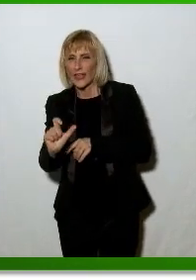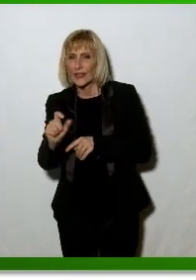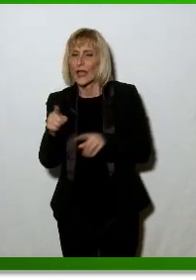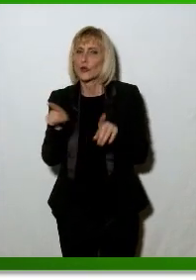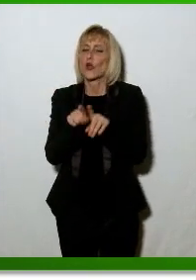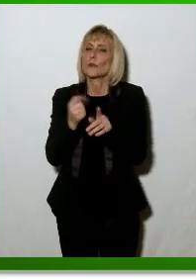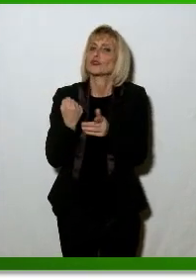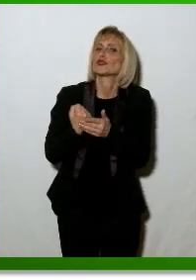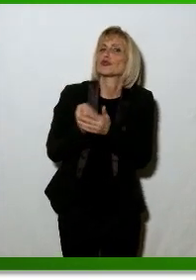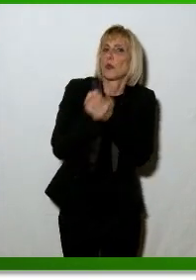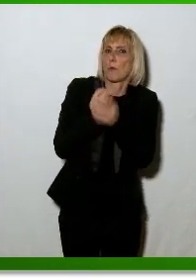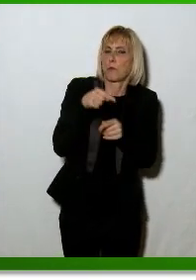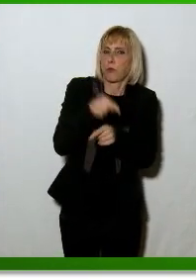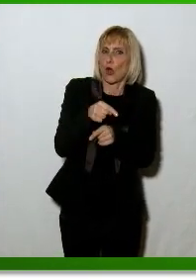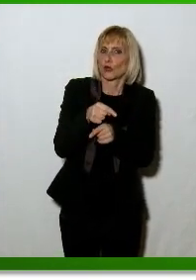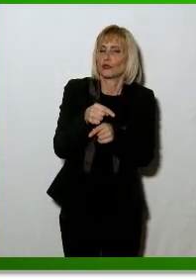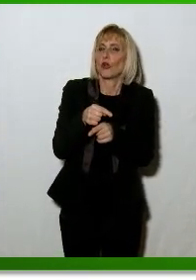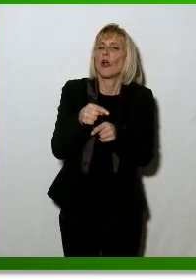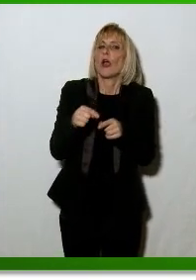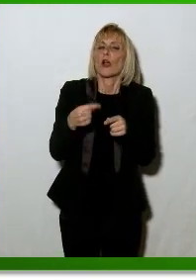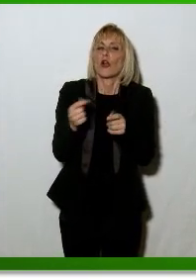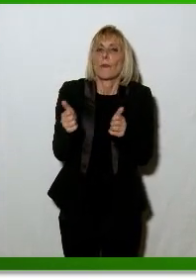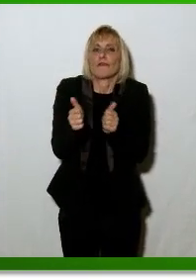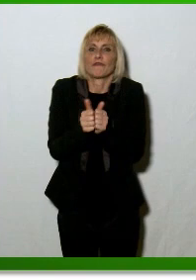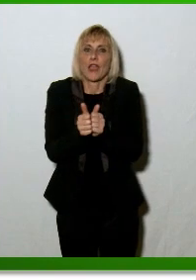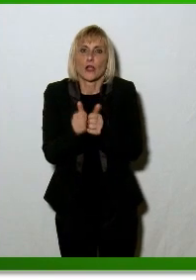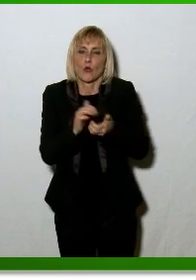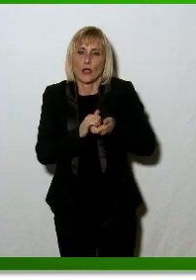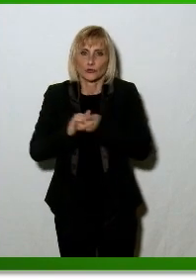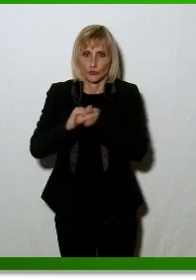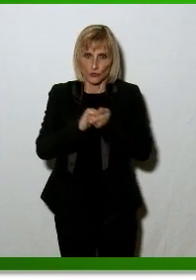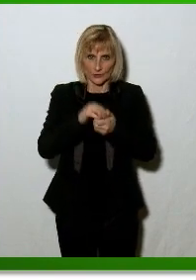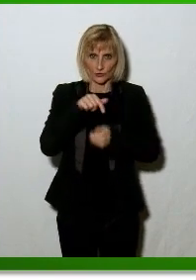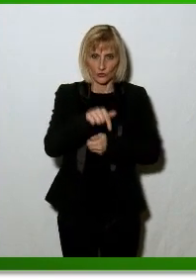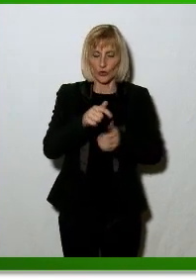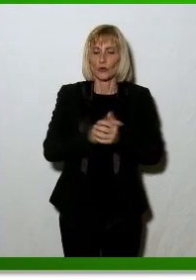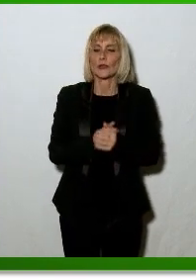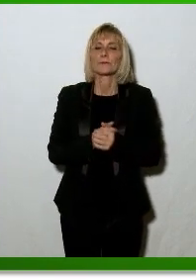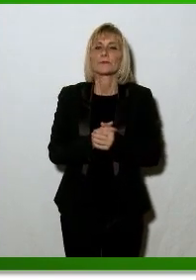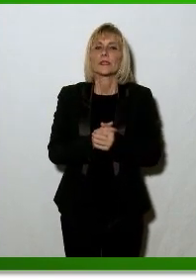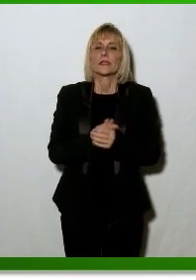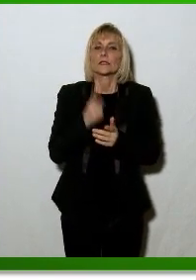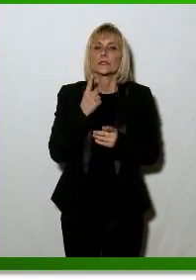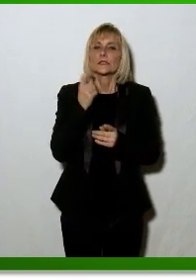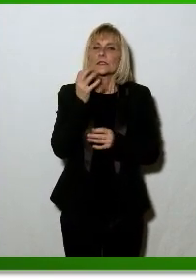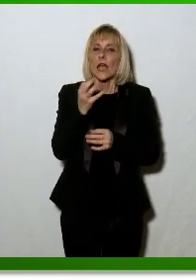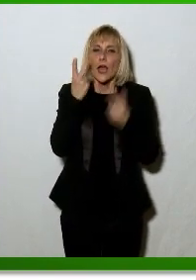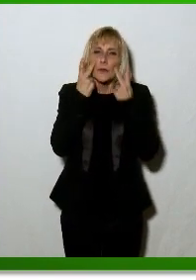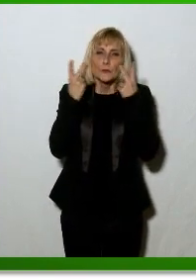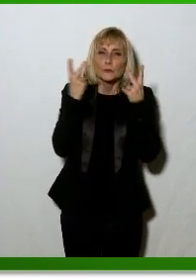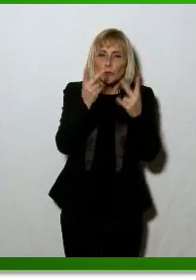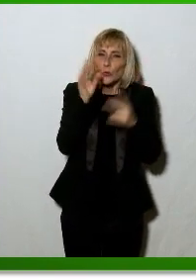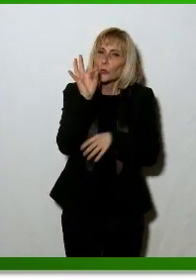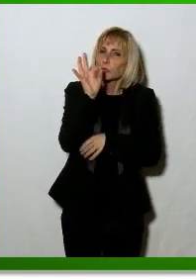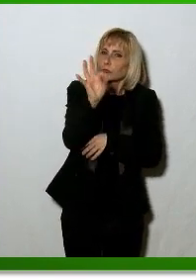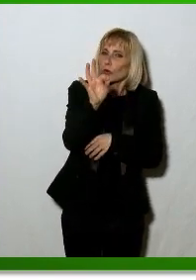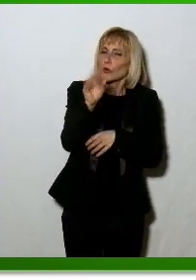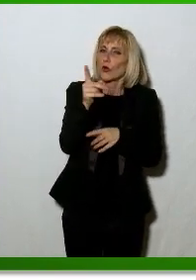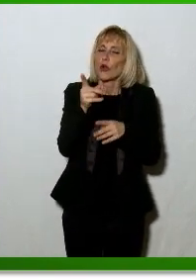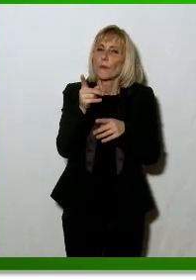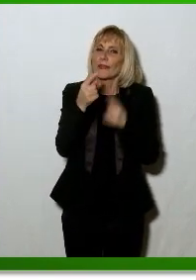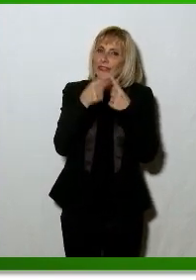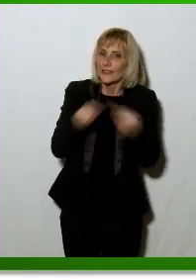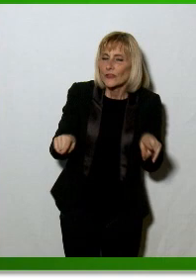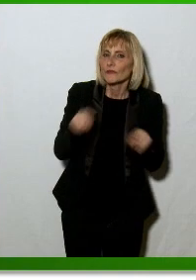supporto e a fianco dell'associazione ma in contrasto sempre con un punto di vista ulteriore a volte